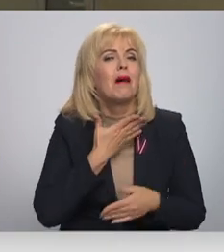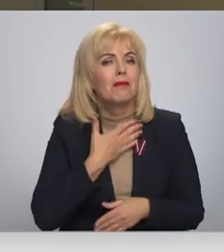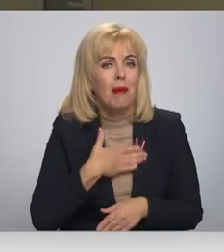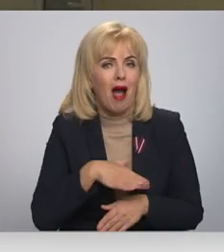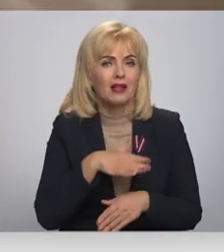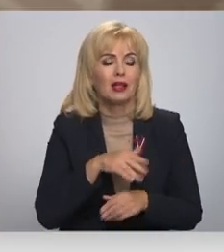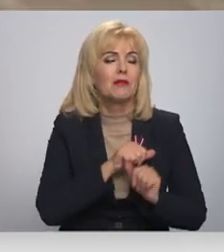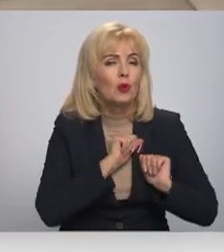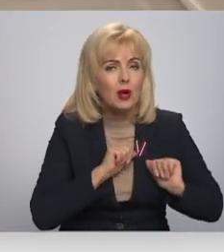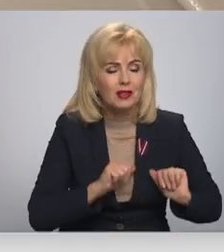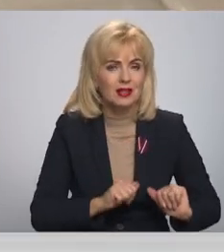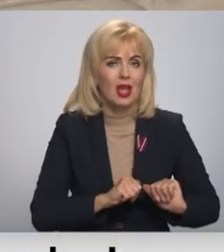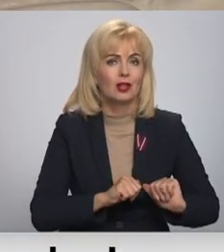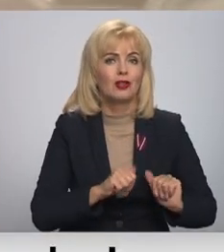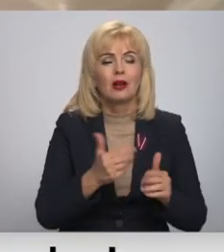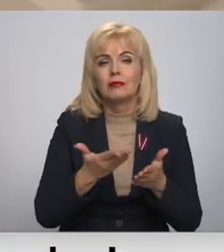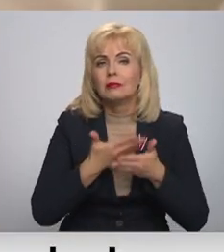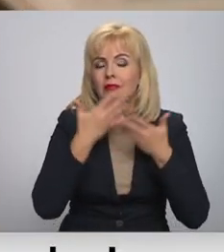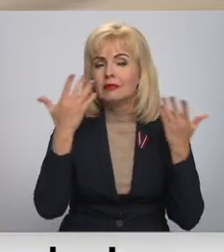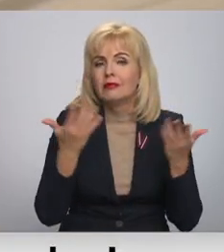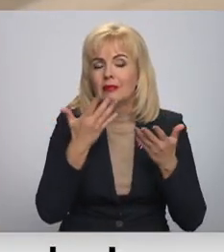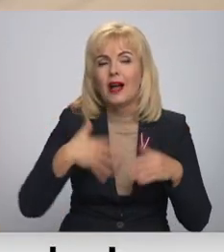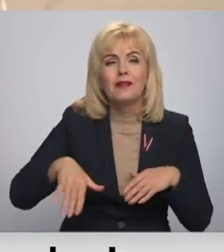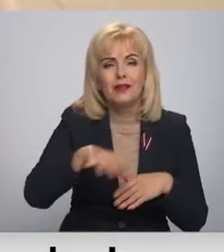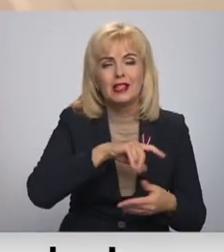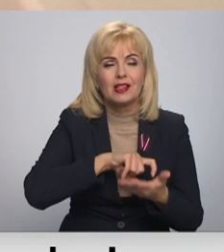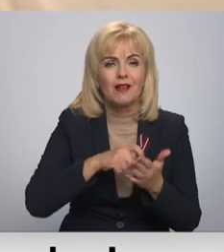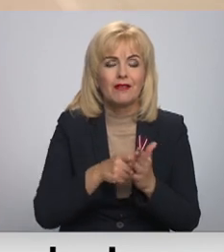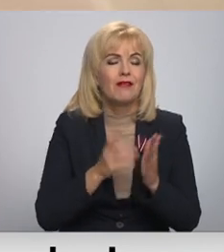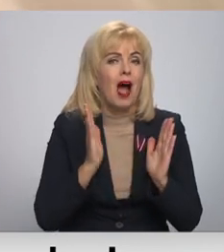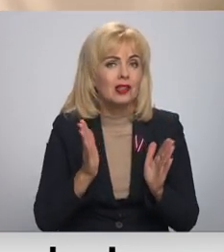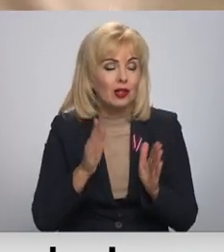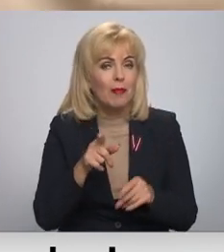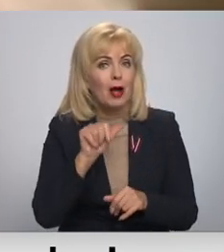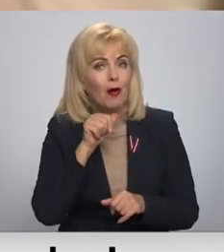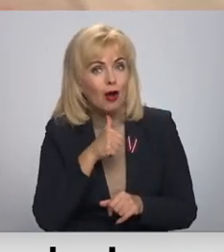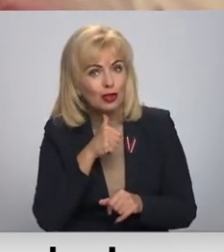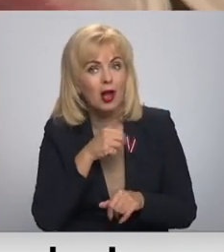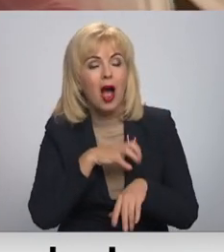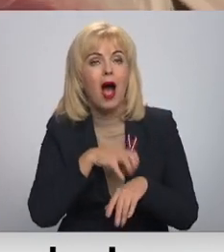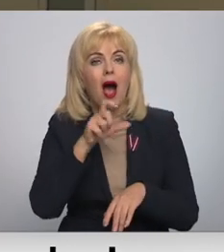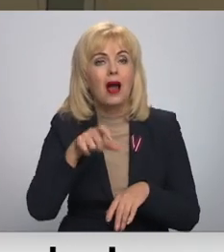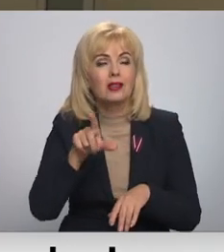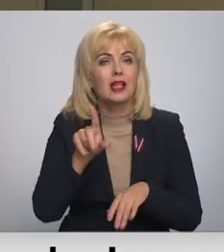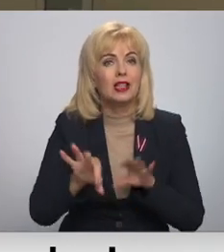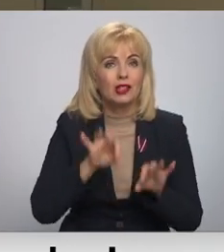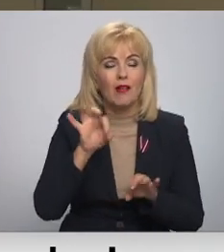Ļoti patīkami no sirds. Smaržo visu vestibels, kā būs garšos, ja jūs mediķi ir izvēlīgi?